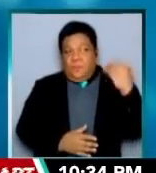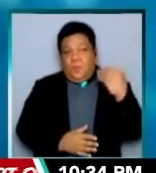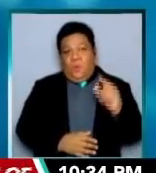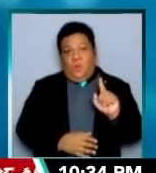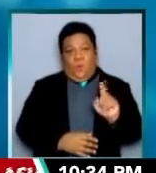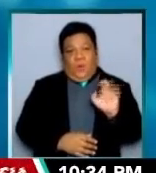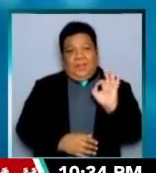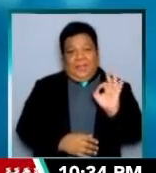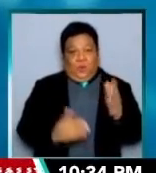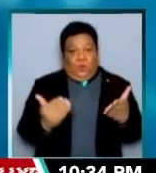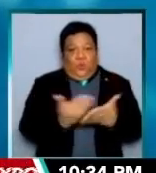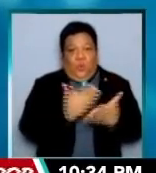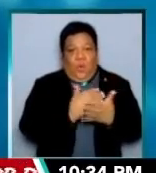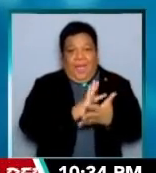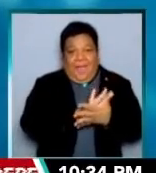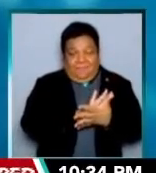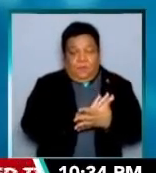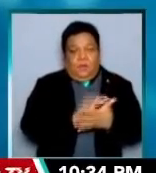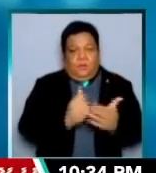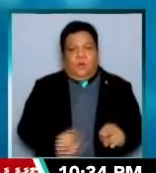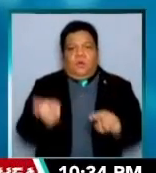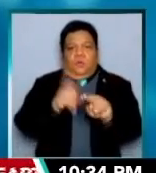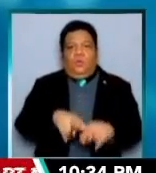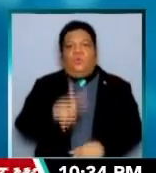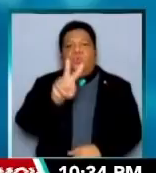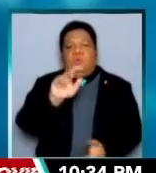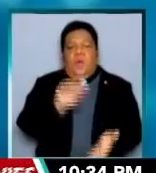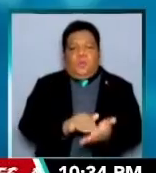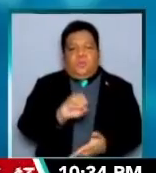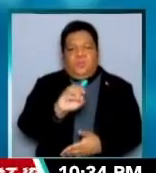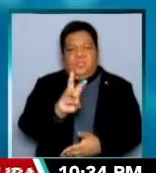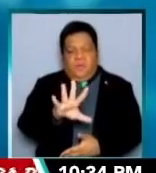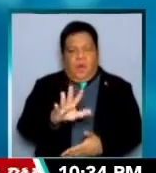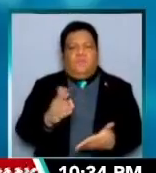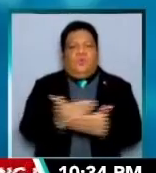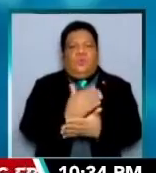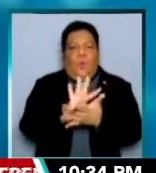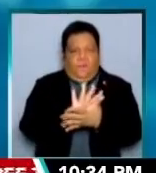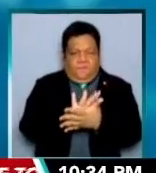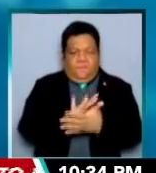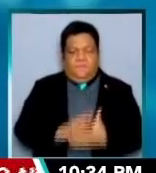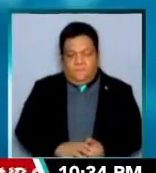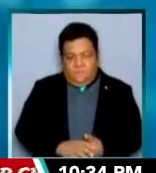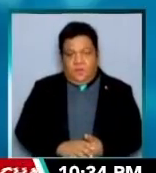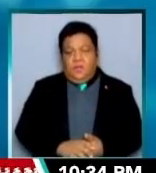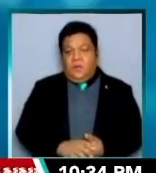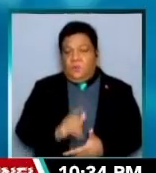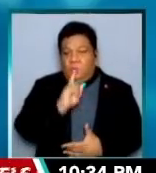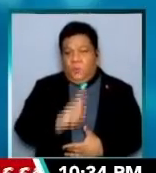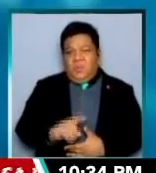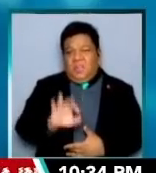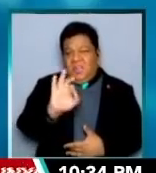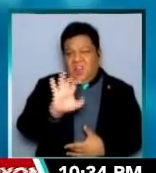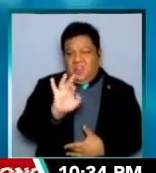January 4, umakyat sa 2,065 ang new cases nitong January 10. Mahigit 986% ang itinaas